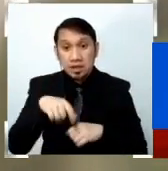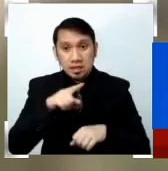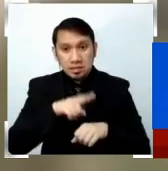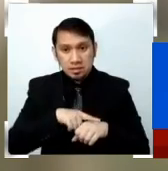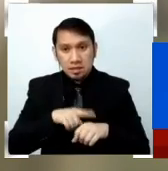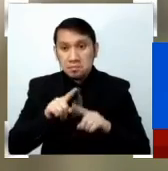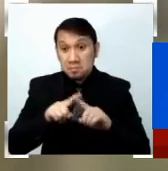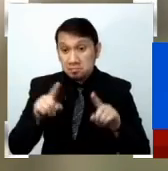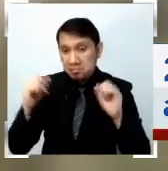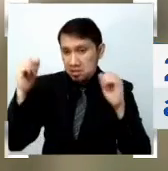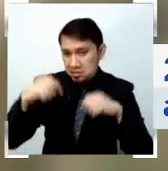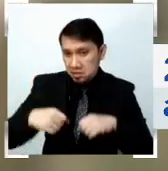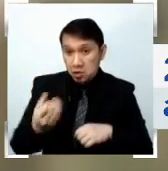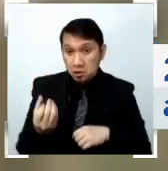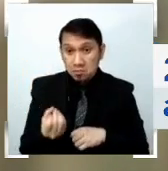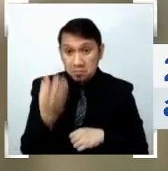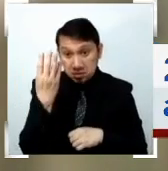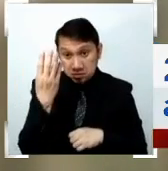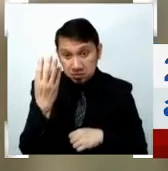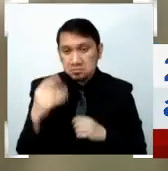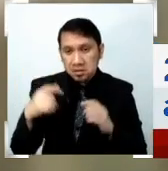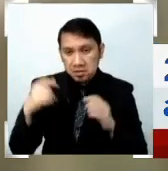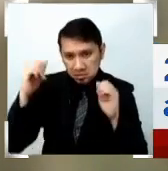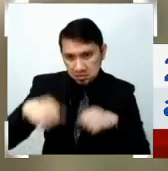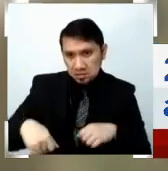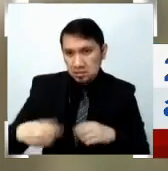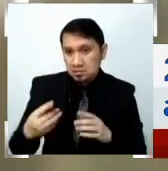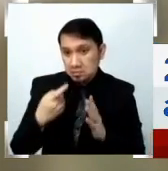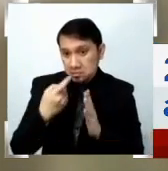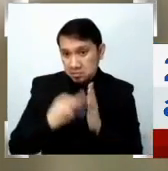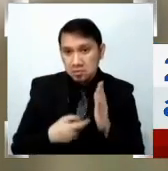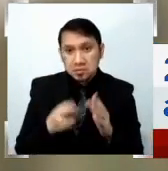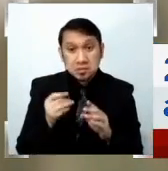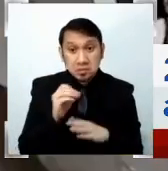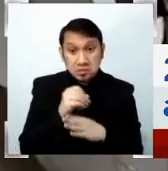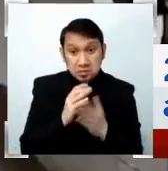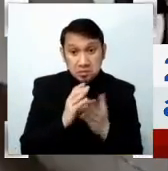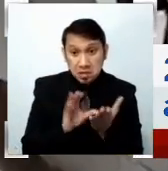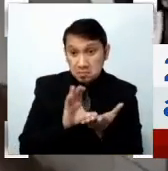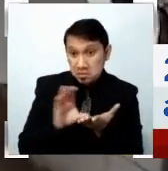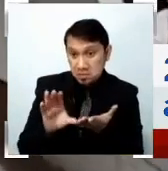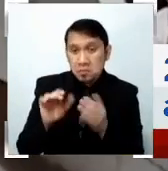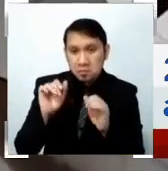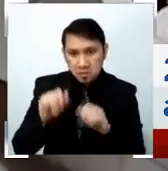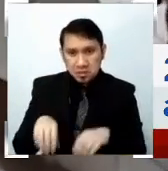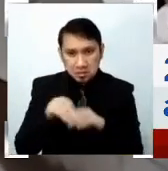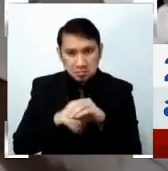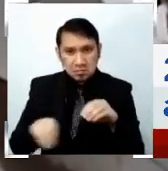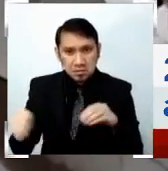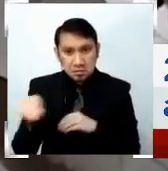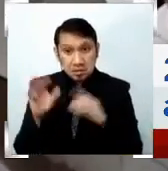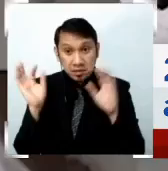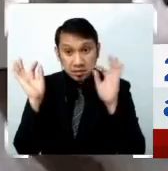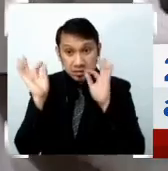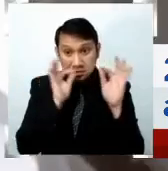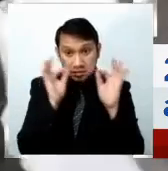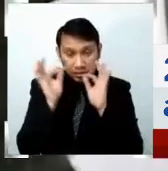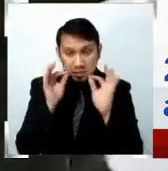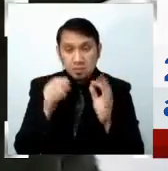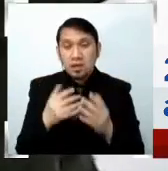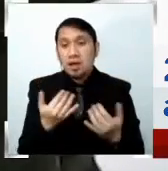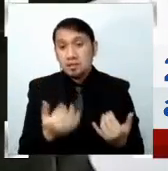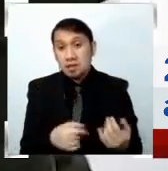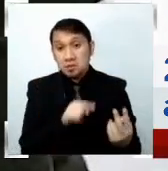sinabi pa niya na dahil pwede namang iba cash, pwedeng drugs ang ipambayad. Nasa kustudiya na ng San Narciso Police ang mga